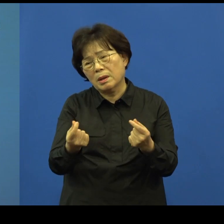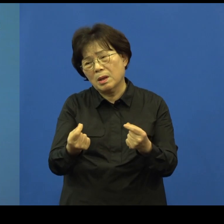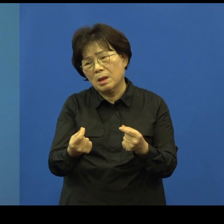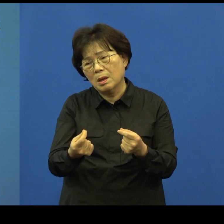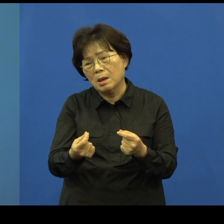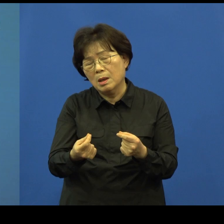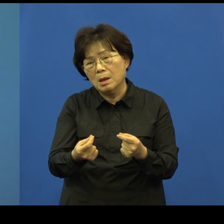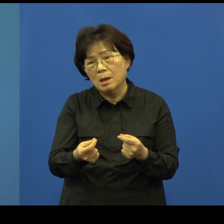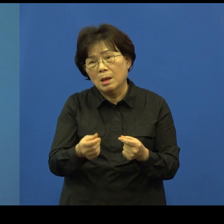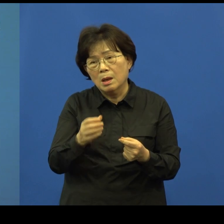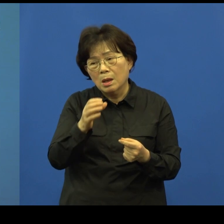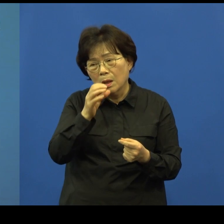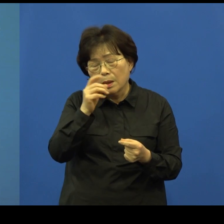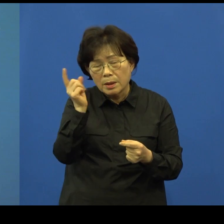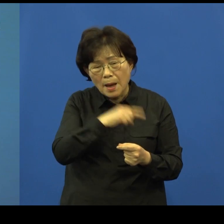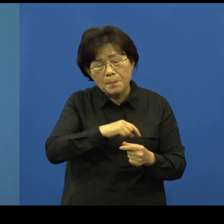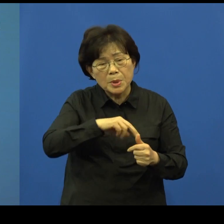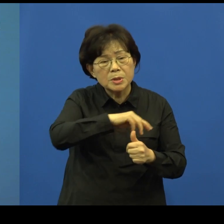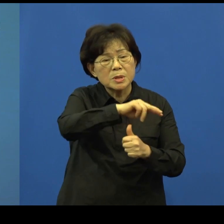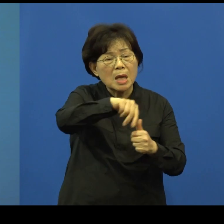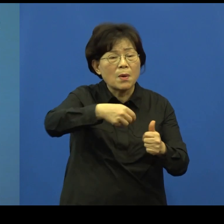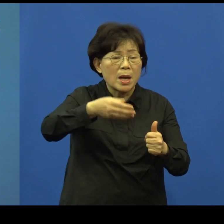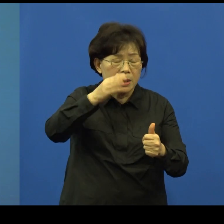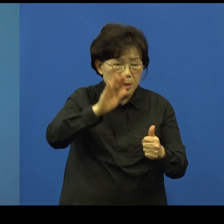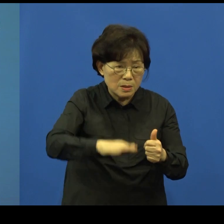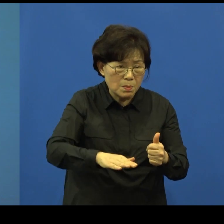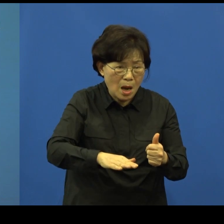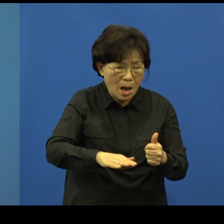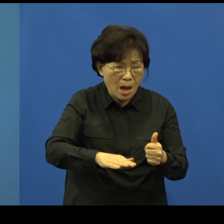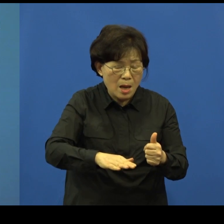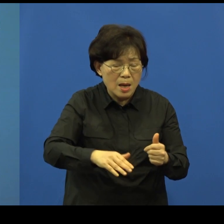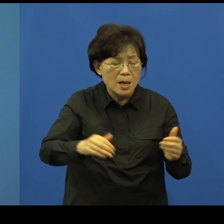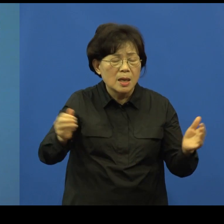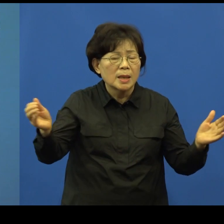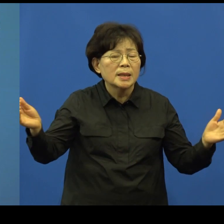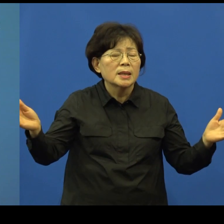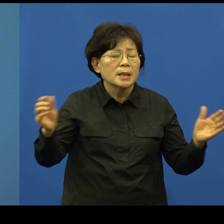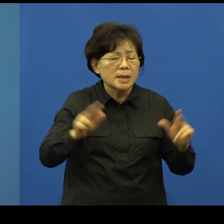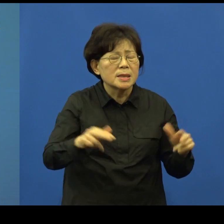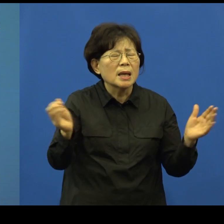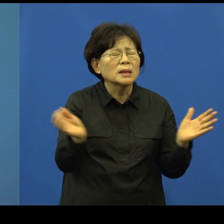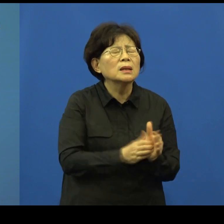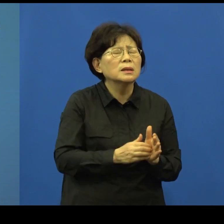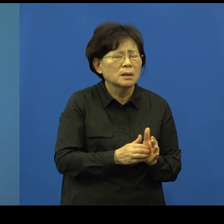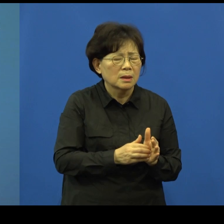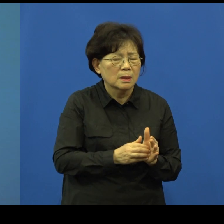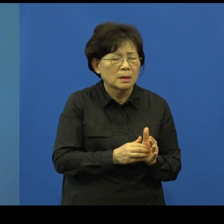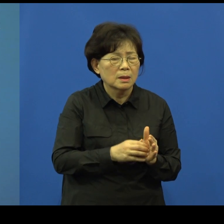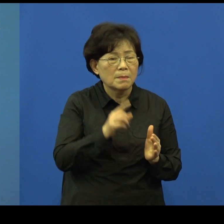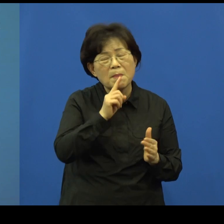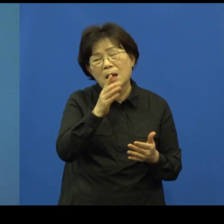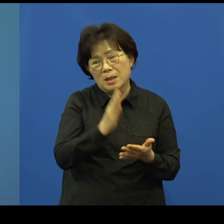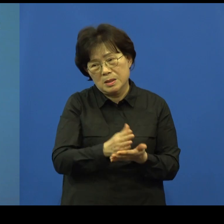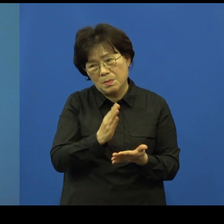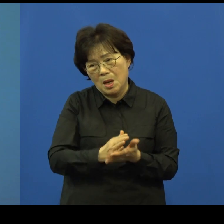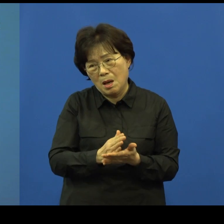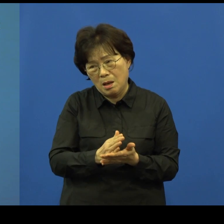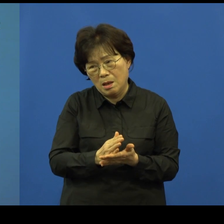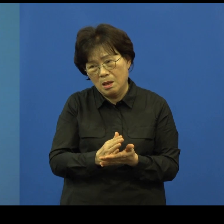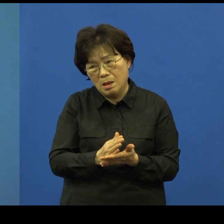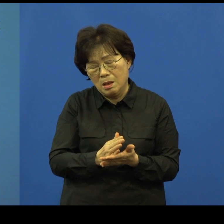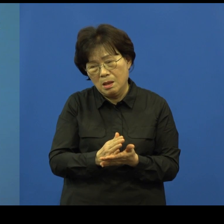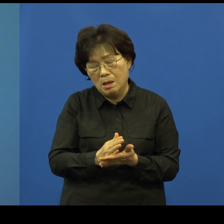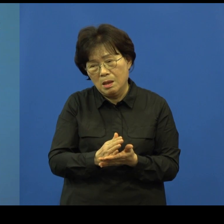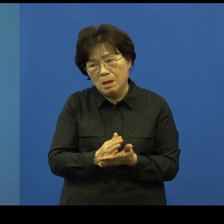여러분, 아무리 좋지 않은 상황이라도 극단적 언어를 사용하지 말라는, 끝났다 이런 말 함부로 쓰면 안 돼. 자기가 뭔데 끝난